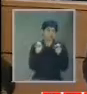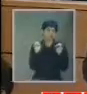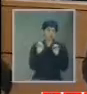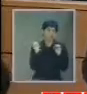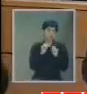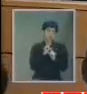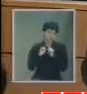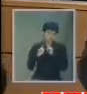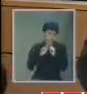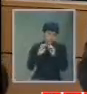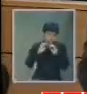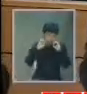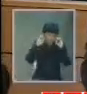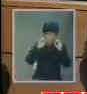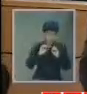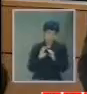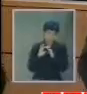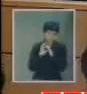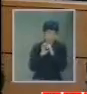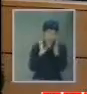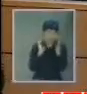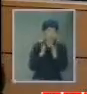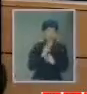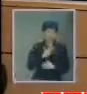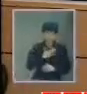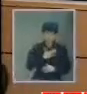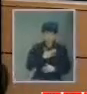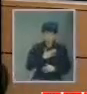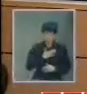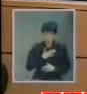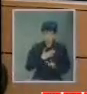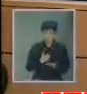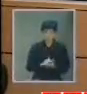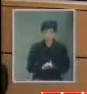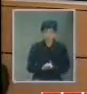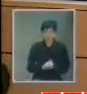ไม่เคยติดต่อไม่เคยข้องเกี่ยวแต่ผมกับพ่อเขาเนี่ย